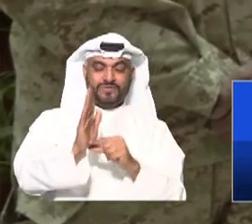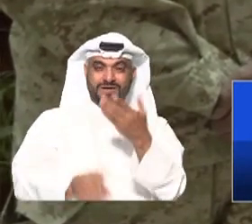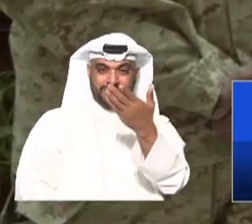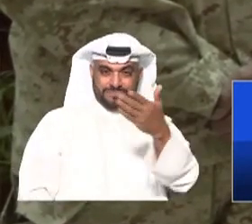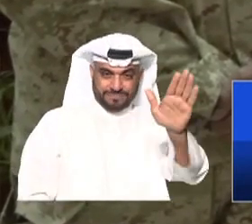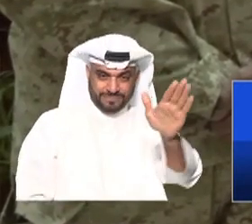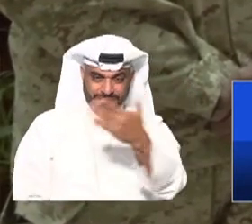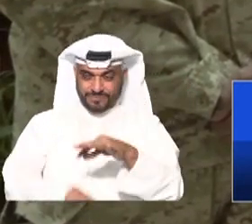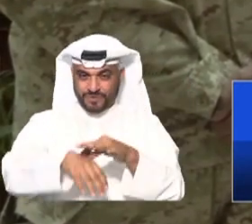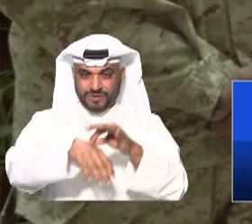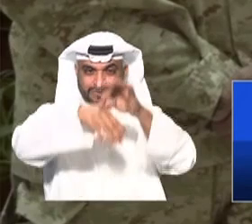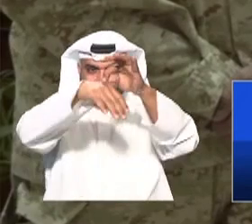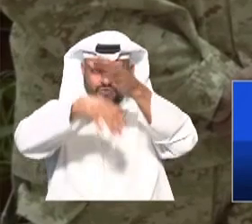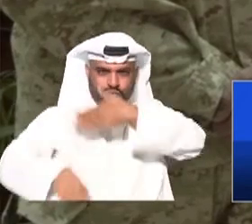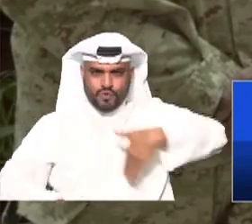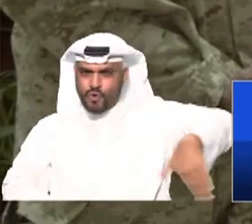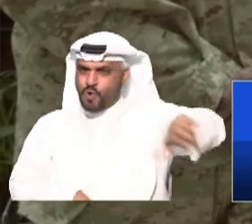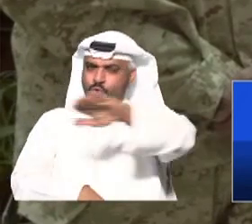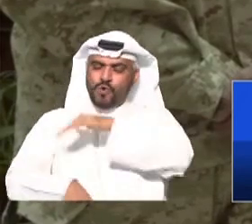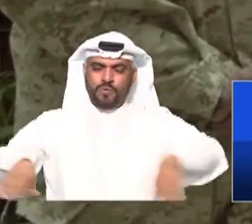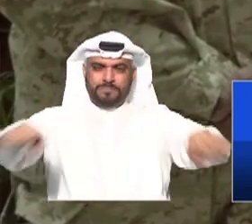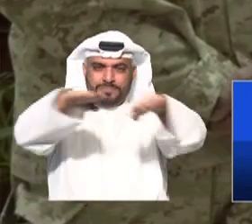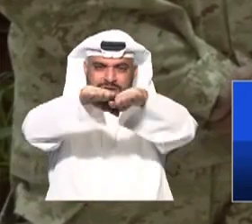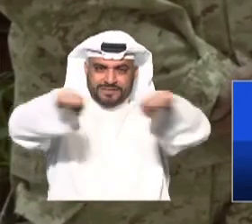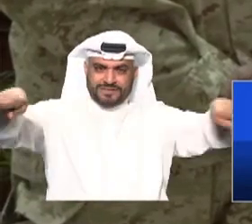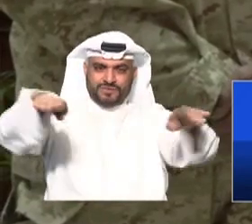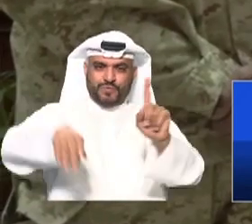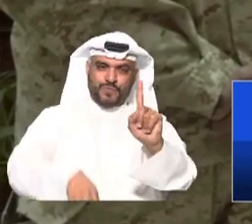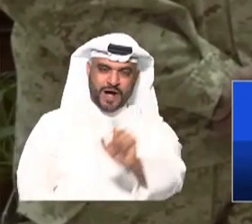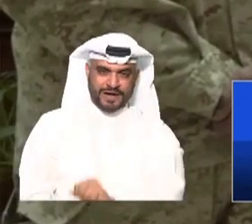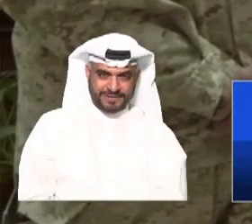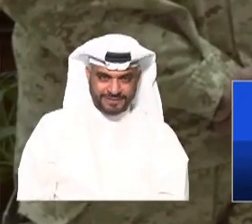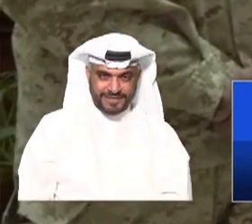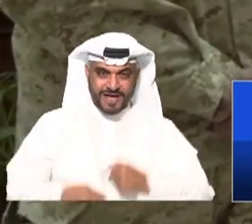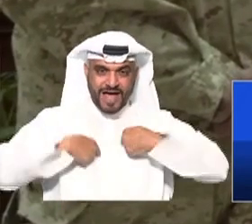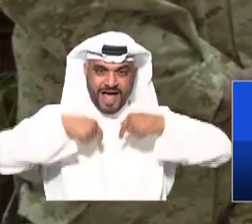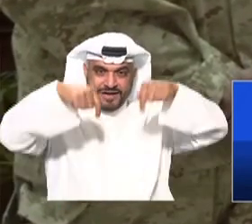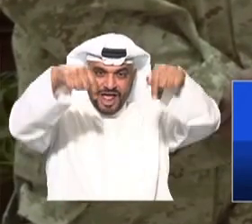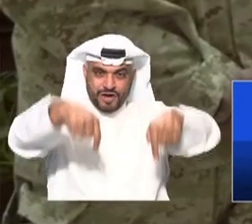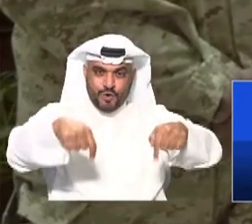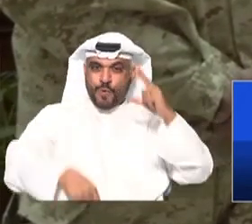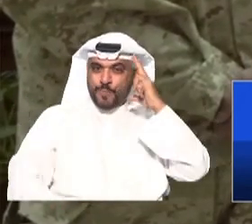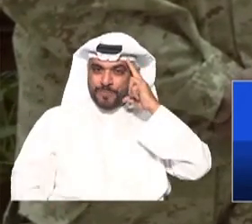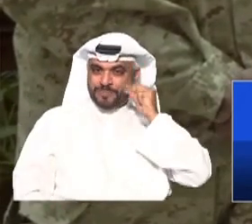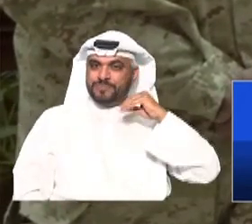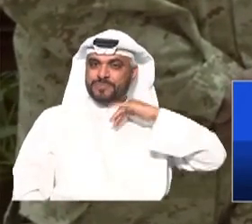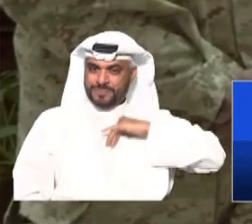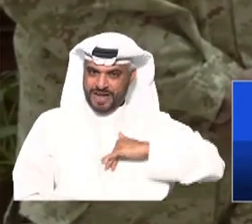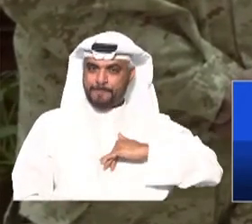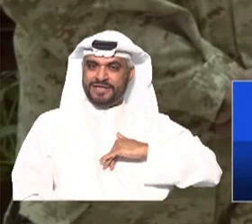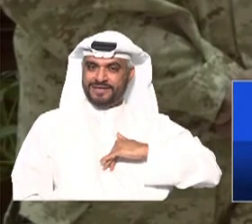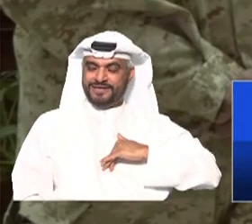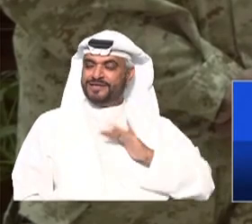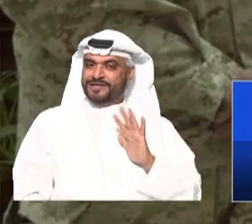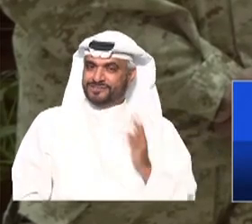أبناء الوطن، كلهم سواسية. نحن اليوم نحتاج إلى